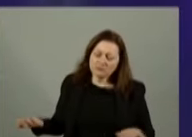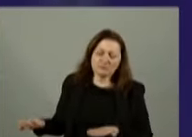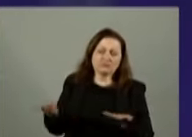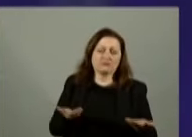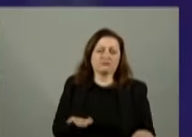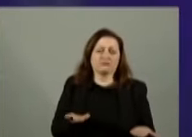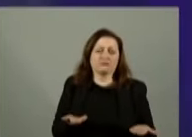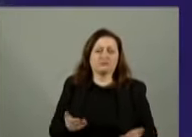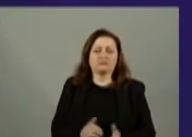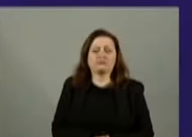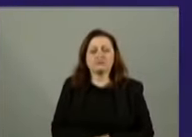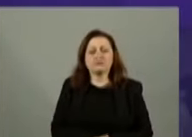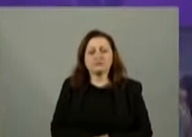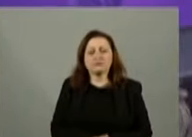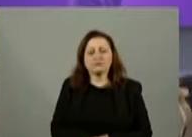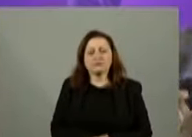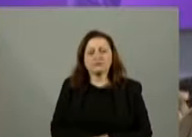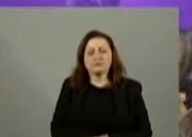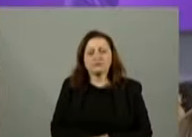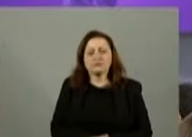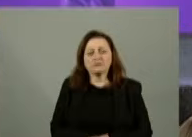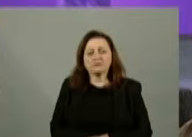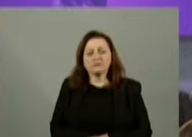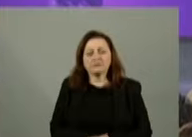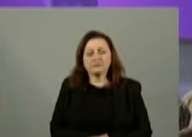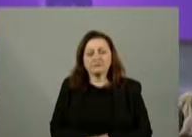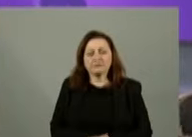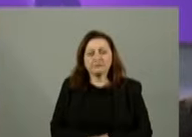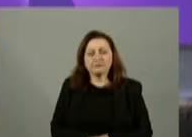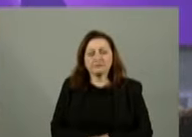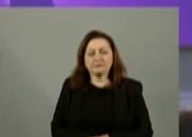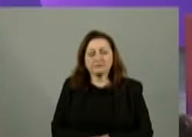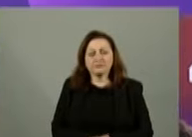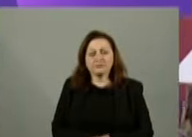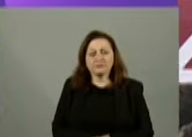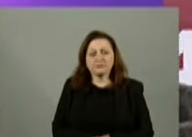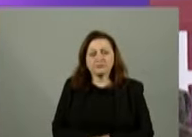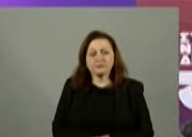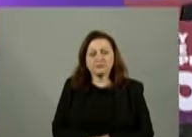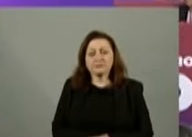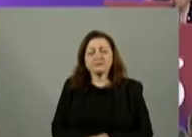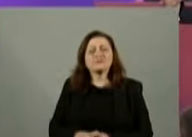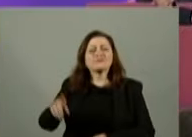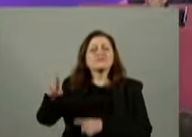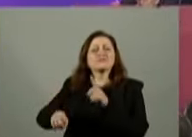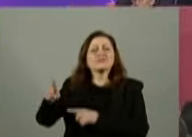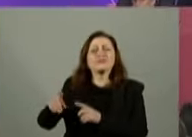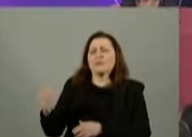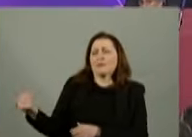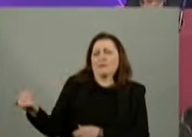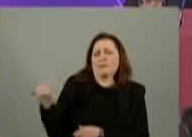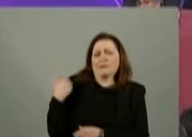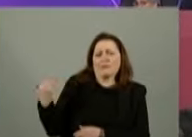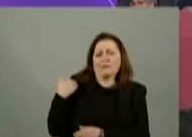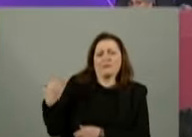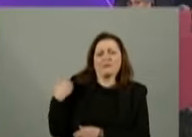κόσμος θες θα την είχε παρακολουθήσει αν δεν είχε προηγηθεί αυτό. Συμφωνώ ότι ο κύριος Κασελάκης σήκωσε τελικά το